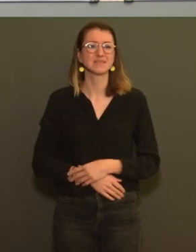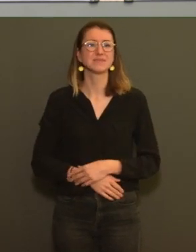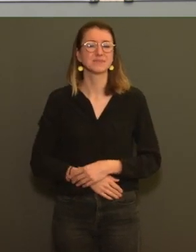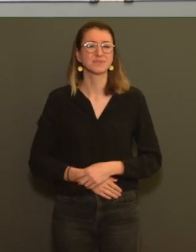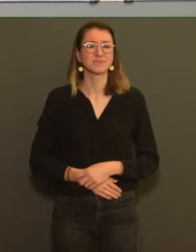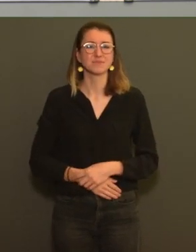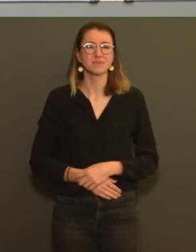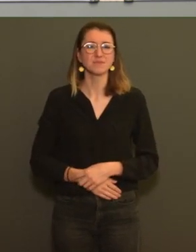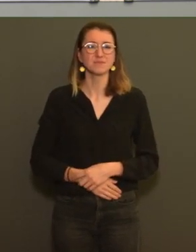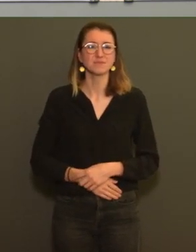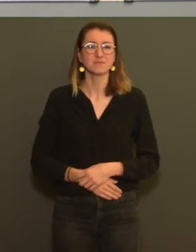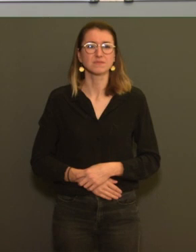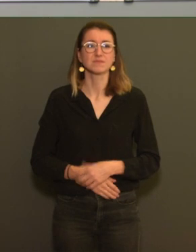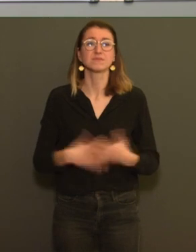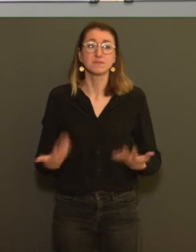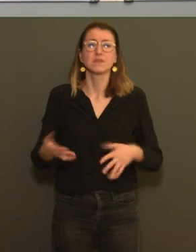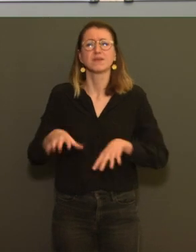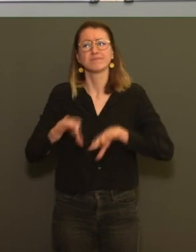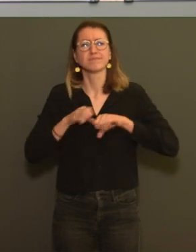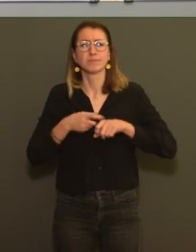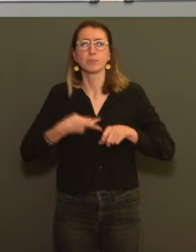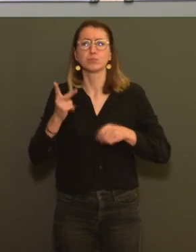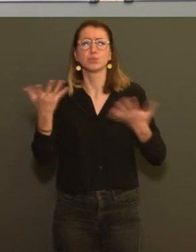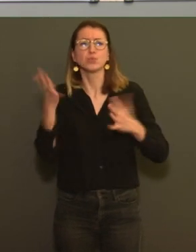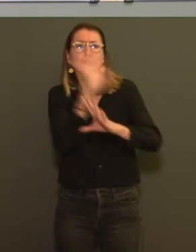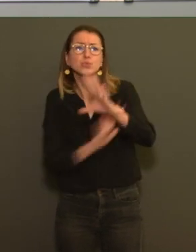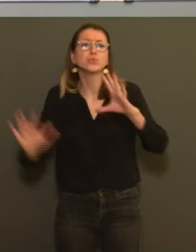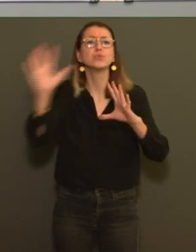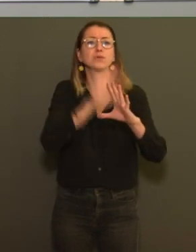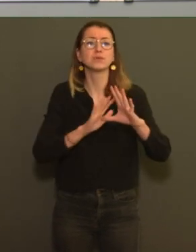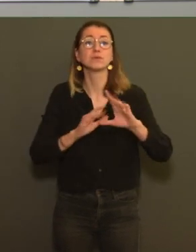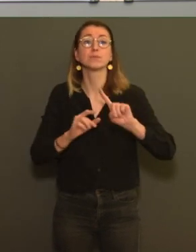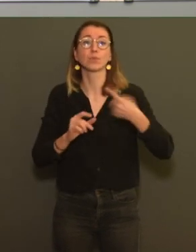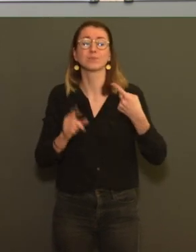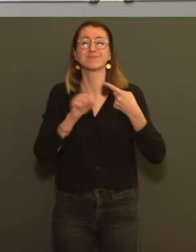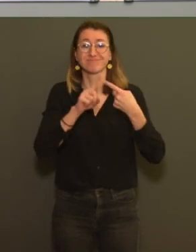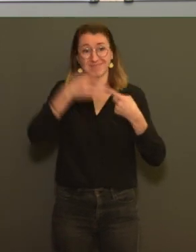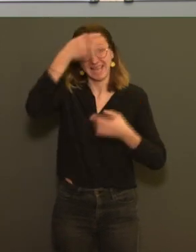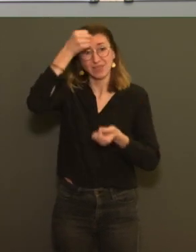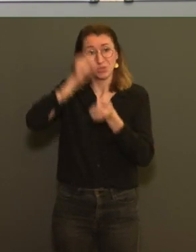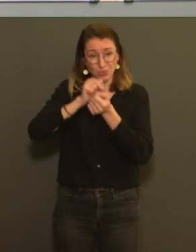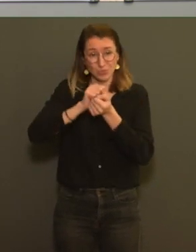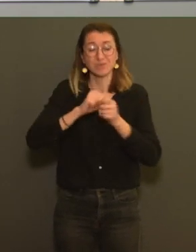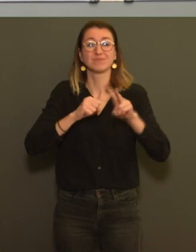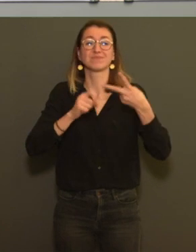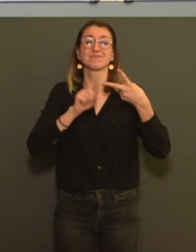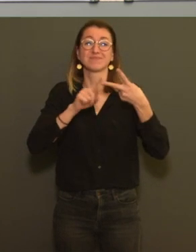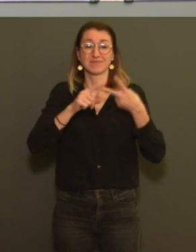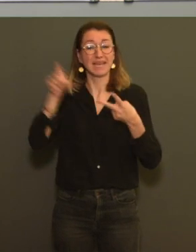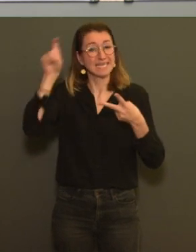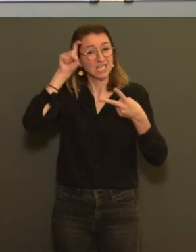Où se trouvent les cas? Le plus grand nombre de cas se trouve actuellement dans le Hainaut et la province de Liège.